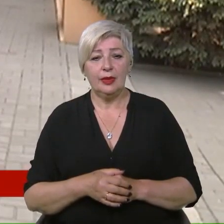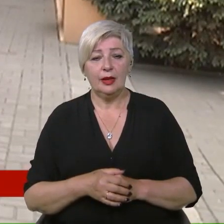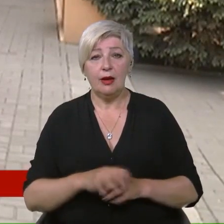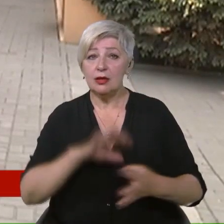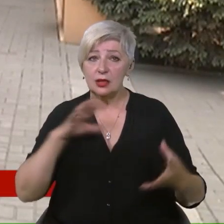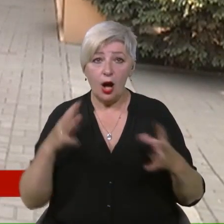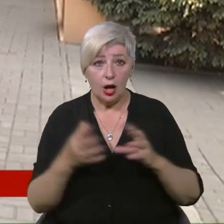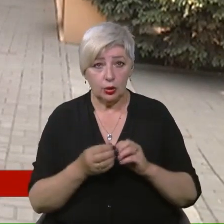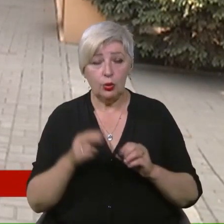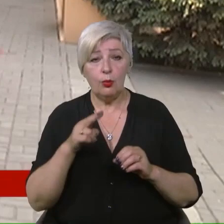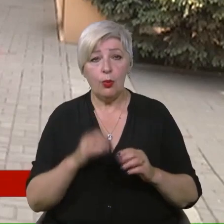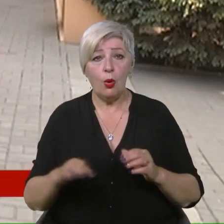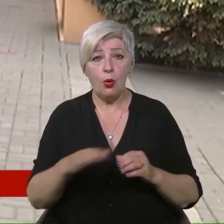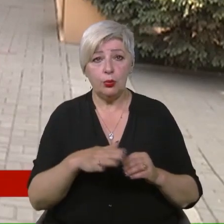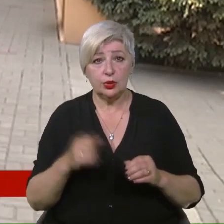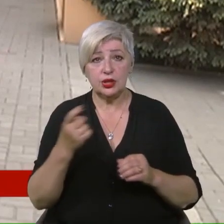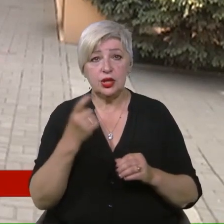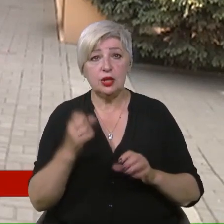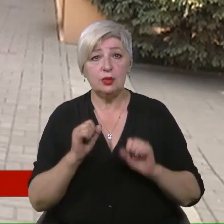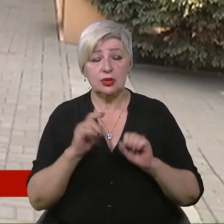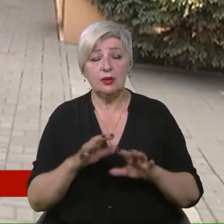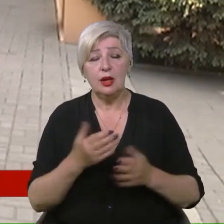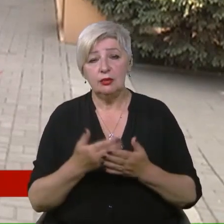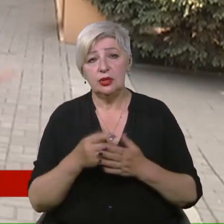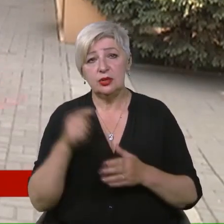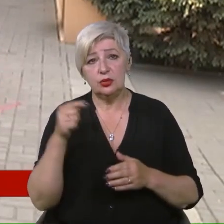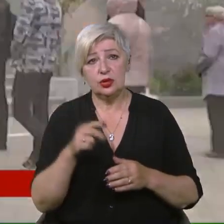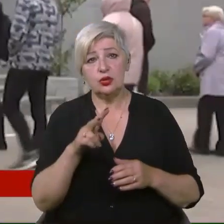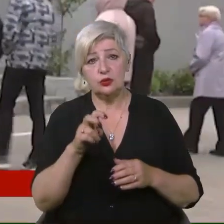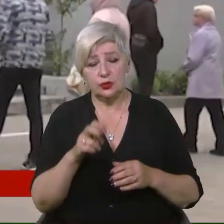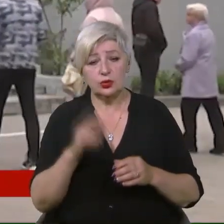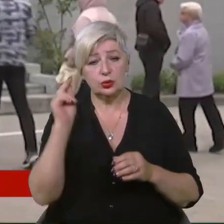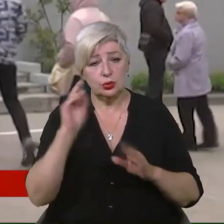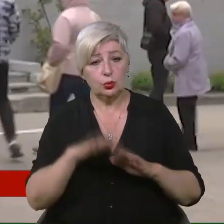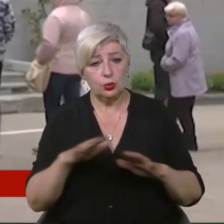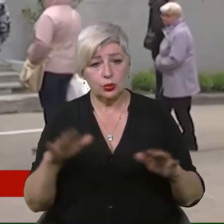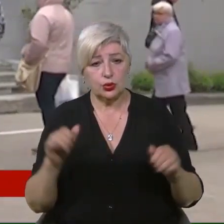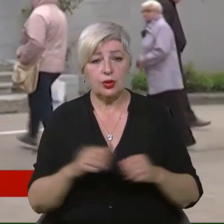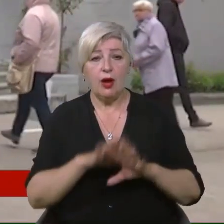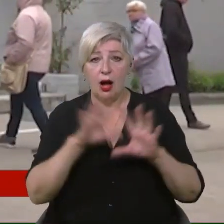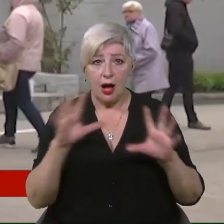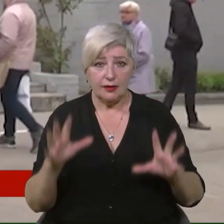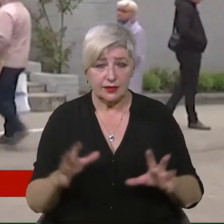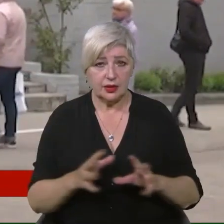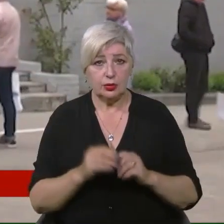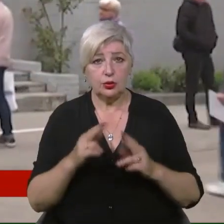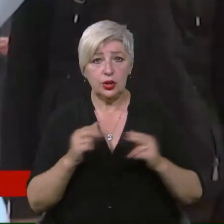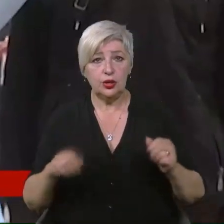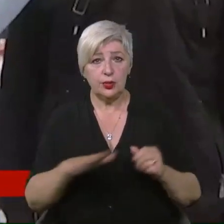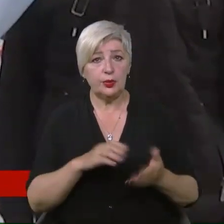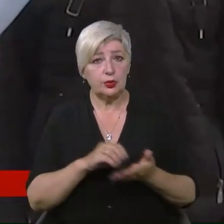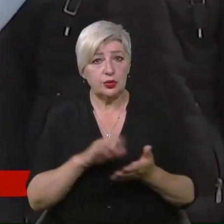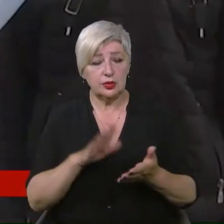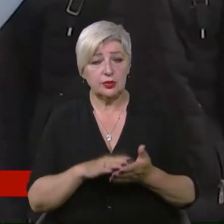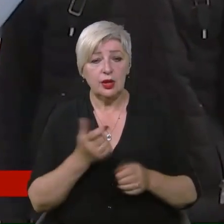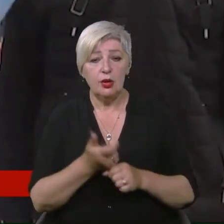Загалом по області хімію здавали близько 1200 учнів, а всього ж на зовнішнє незалежне оцінювання по Дніпропетровщині зареєструвалися